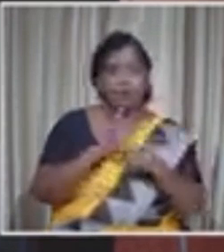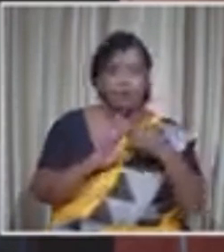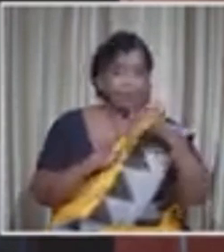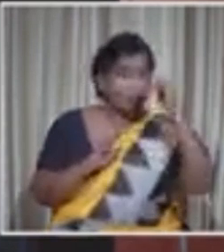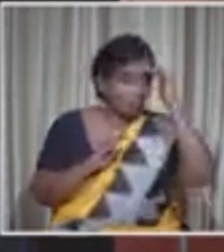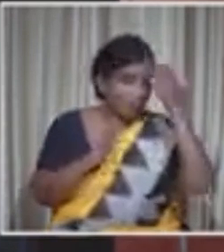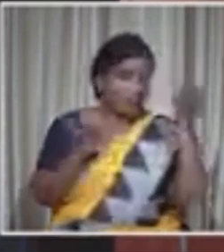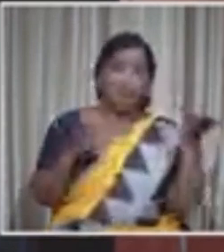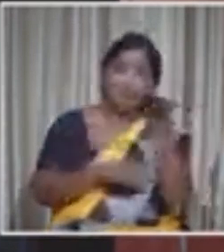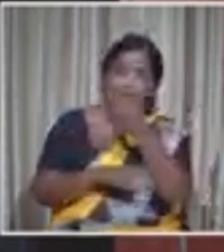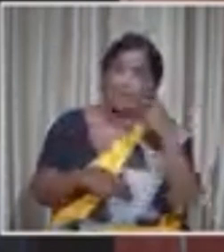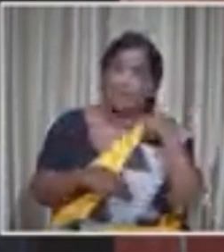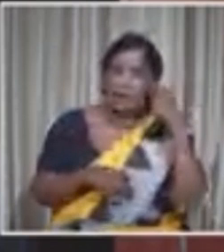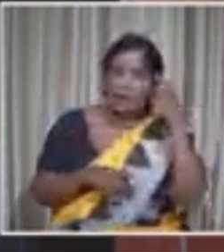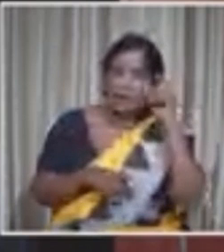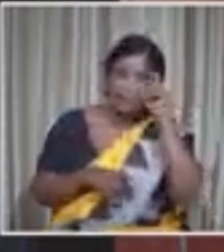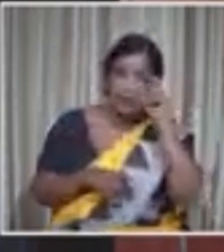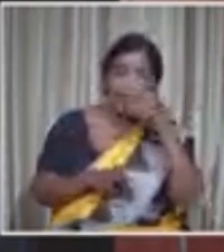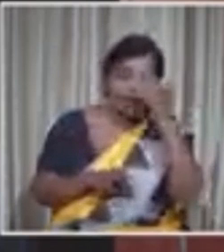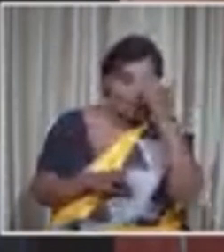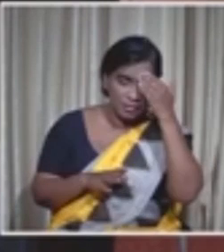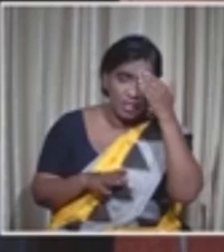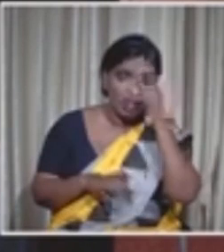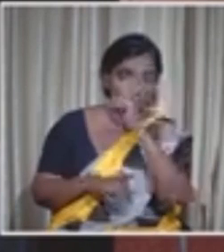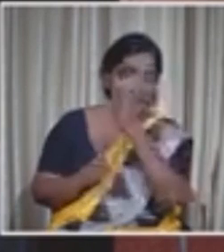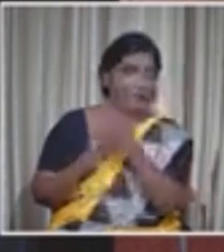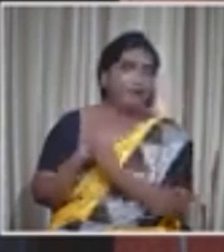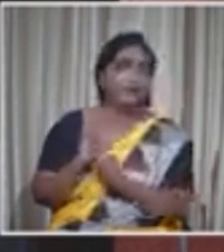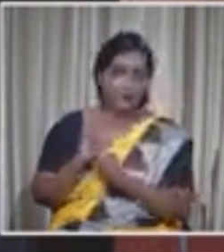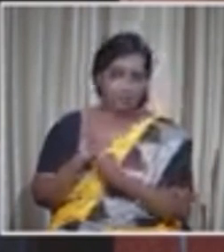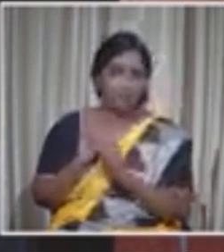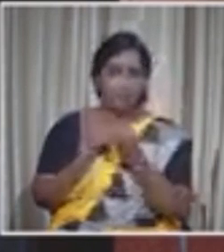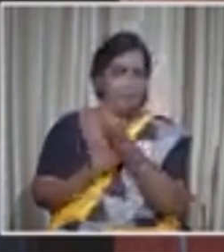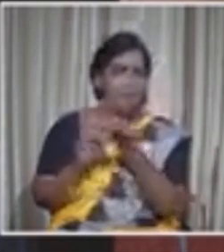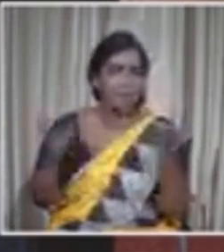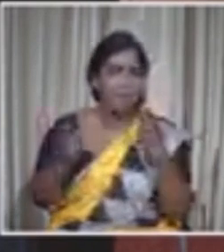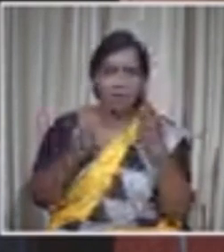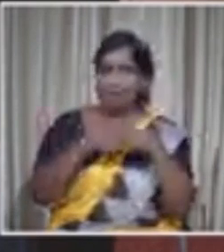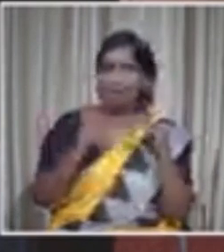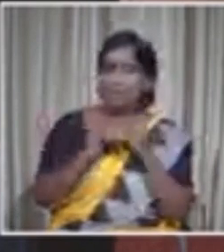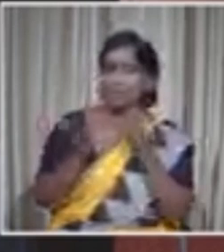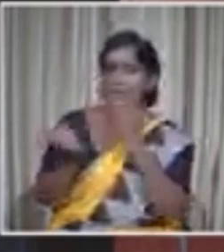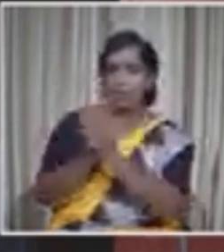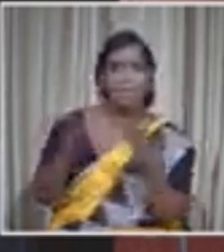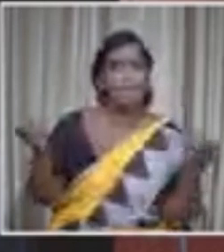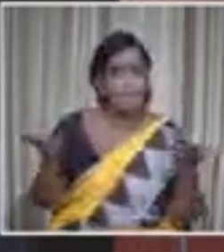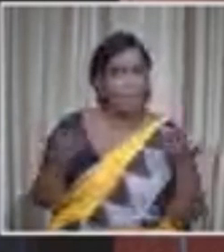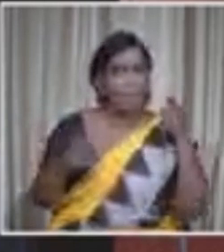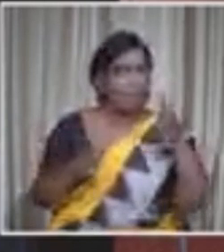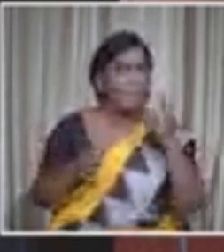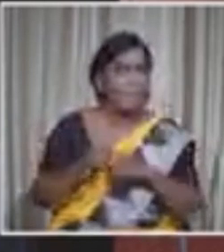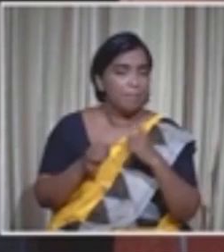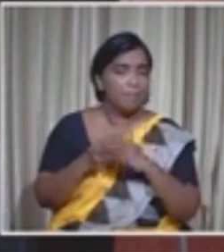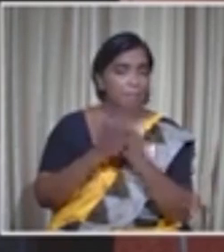பாருங்கள். தமிழர்களுக்கு ஒரு நீதியை வழங்க முடியாமல், தமிழர்களுடைய பிரச்சனையை தீர்த்து வைக்க முடியாமல், இந்த நாட்டுக்குள்ளே நீங்கள் ஒரு